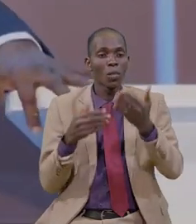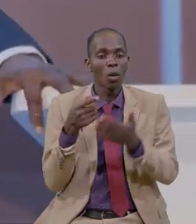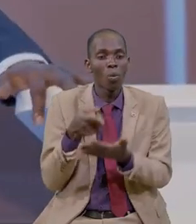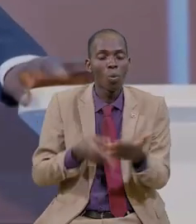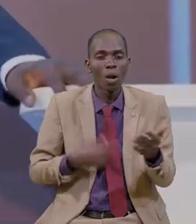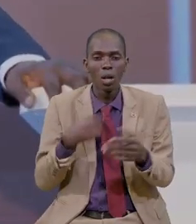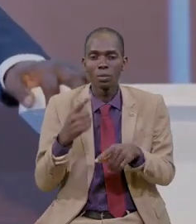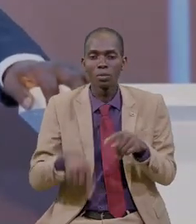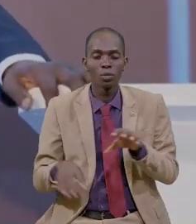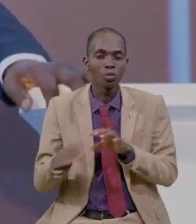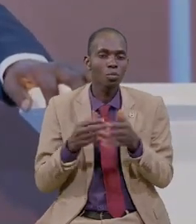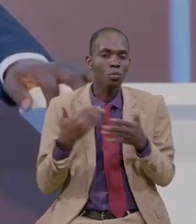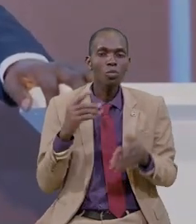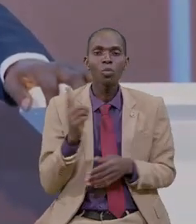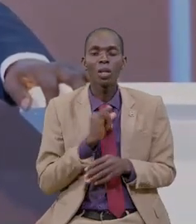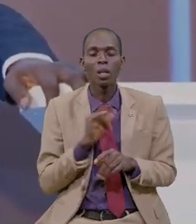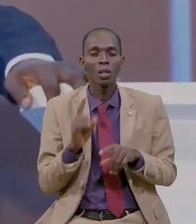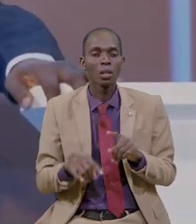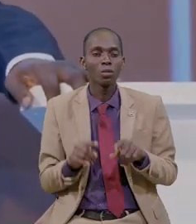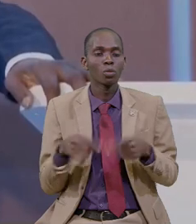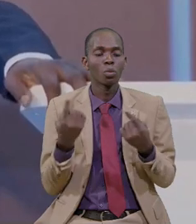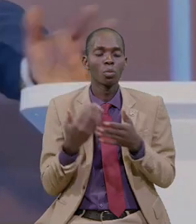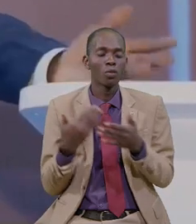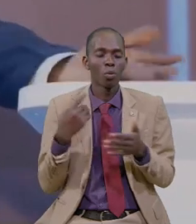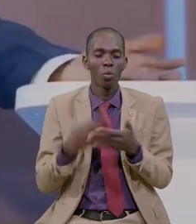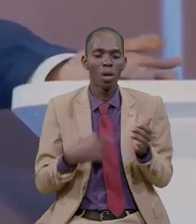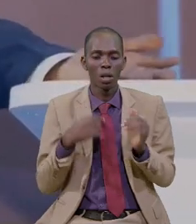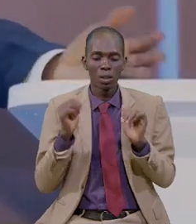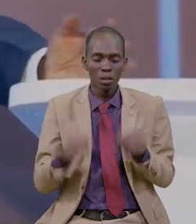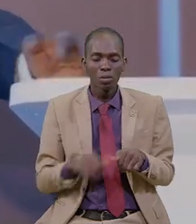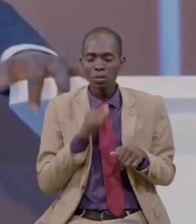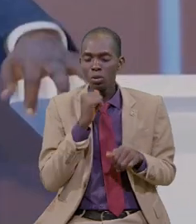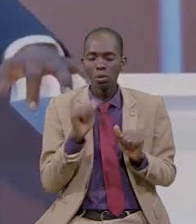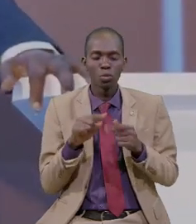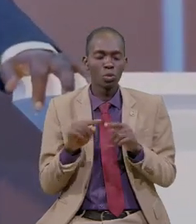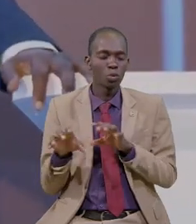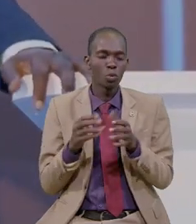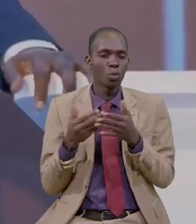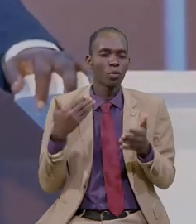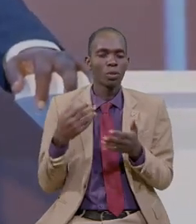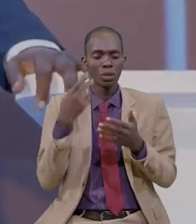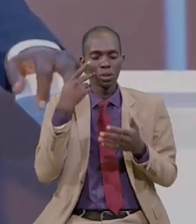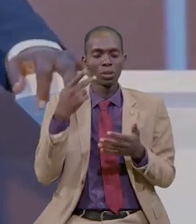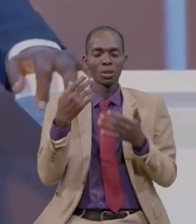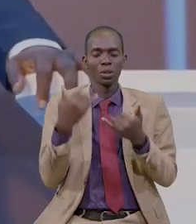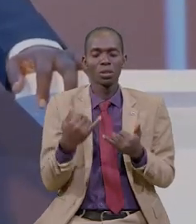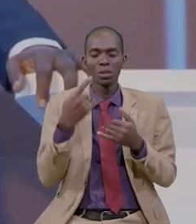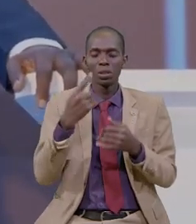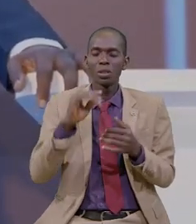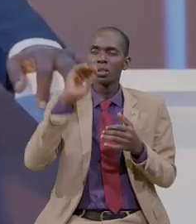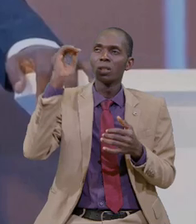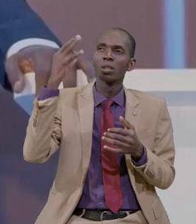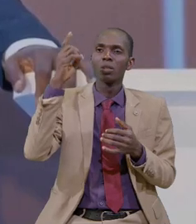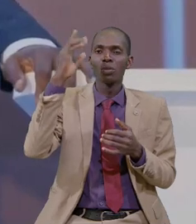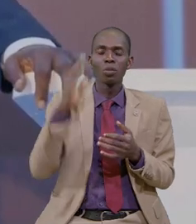pouvais pas faire avant, là où je ne pouvais pas aller avant, ce que je ne pouvais pas accomplir avant, maintenant par la grâce de Dieu,